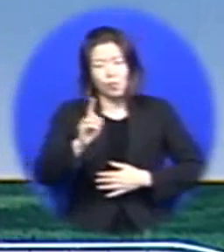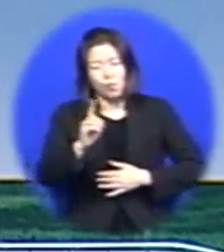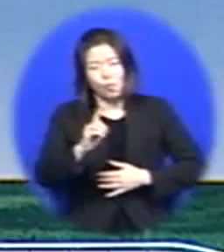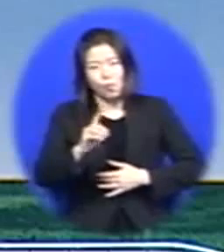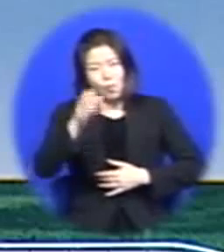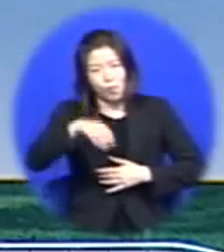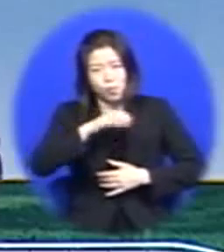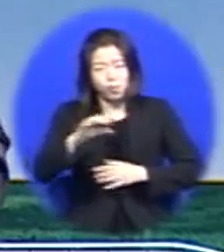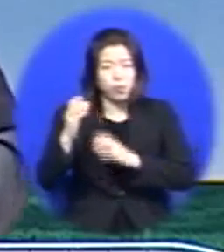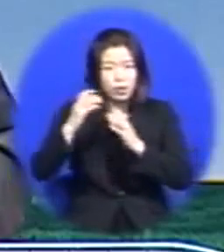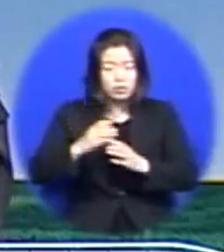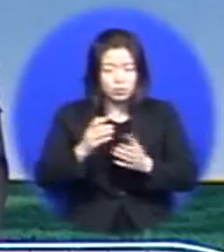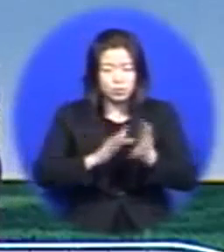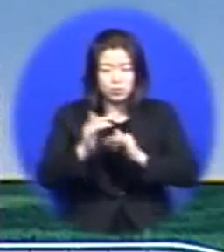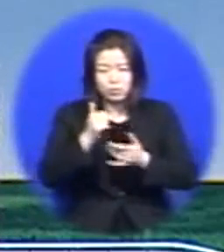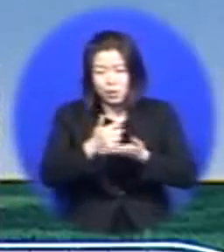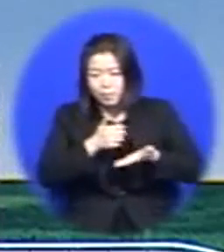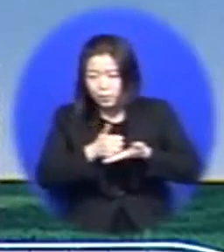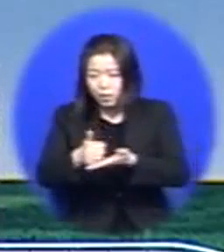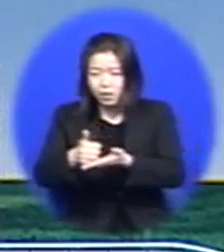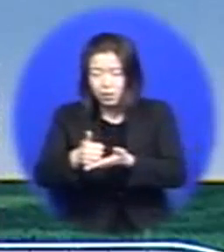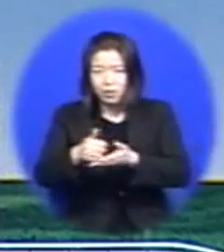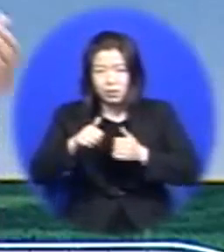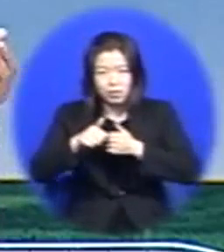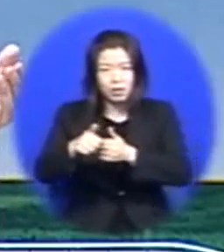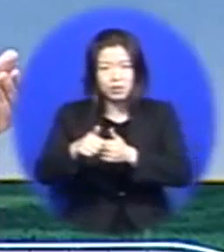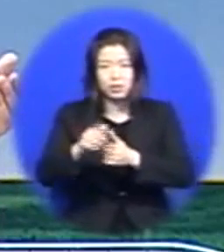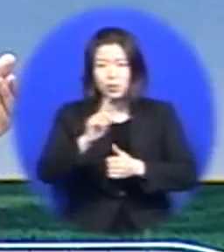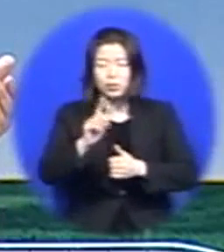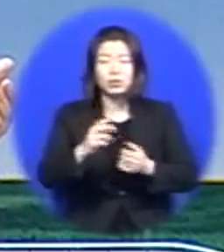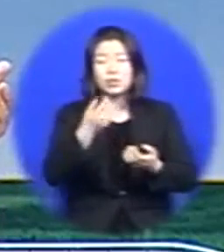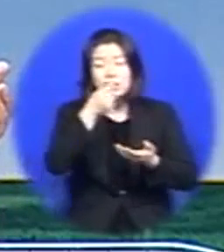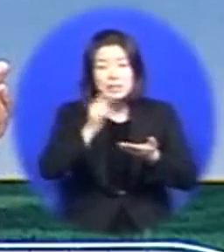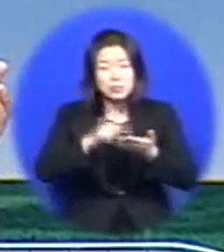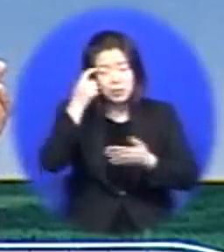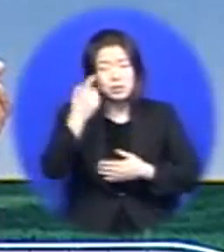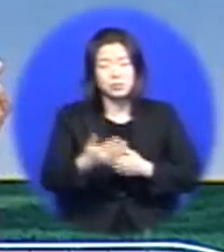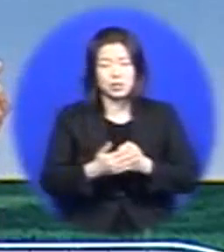길이 쉽고 가벼울 수 있겠어요? 예수님과 함께 하니까.